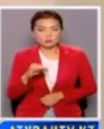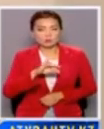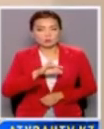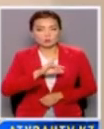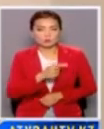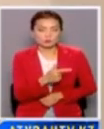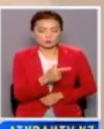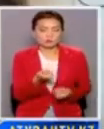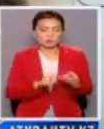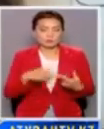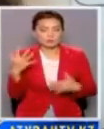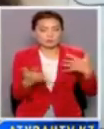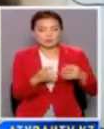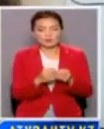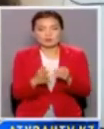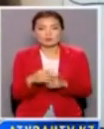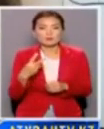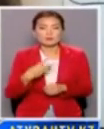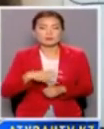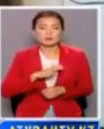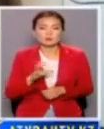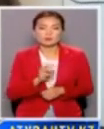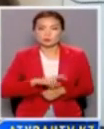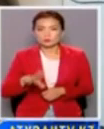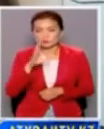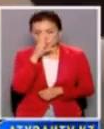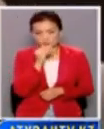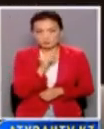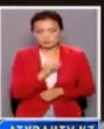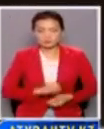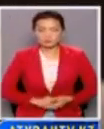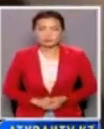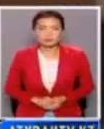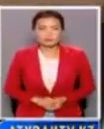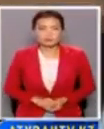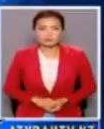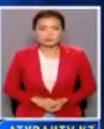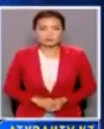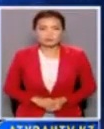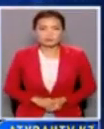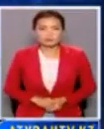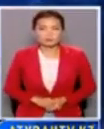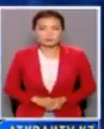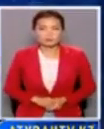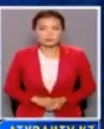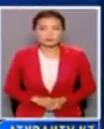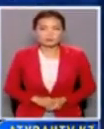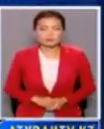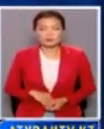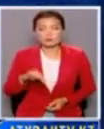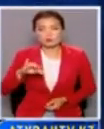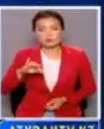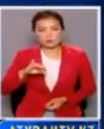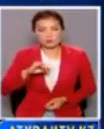солтүстік шығысқа ауысқан жел 15-20 метр секунд жылдамдығында соғады. Циклонның артынан солтүстік